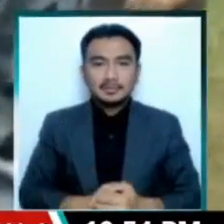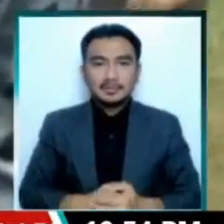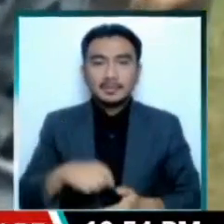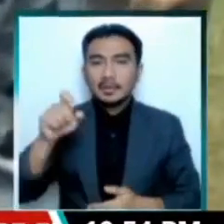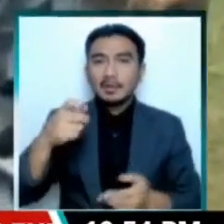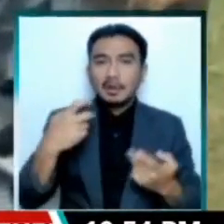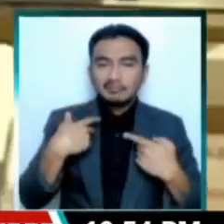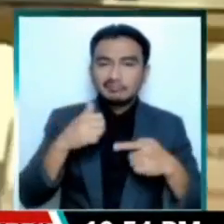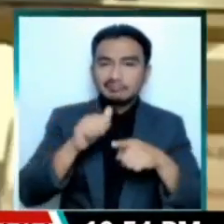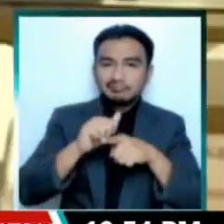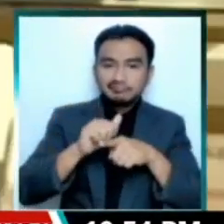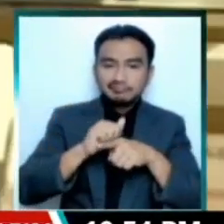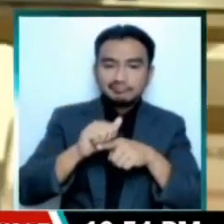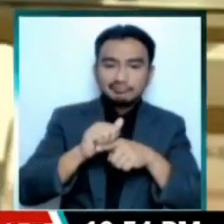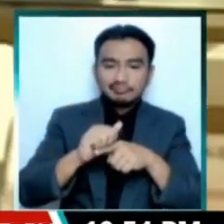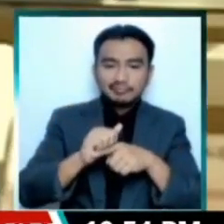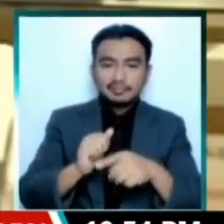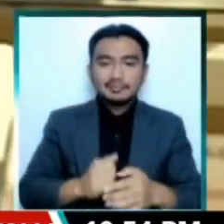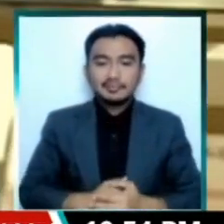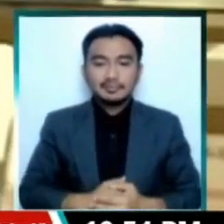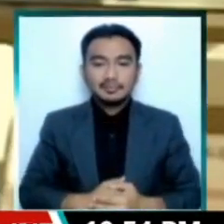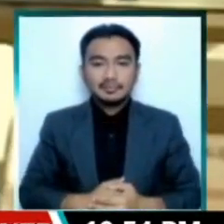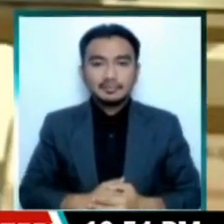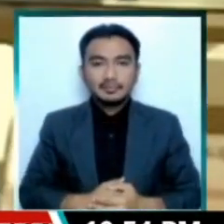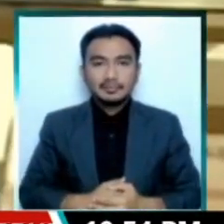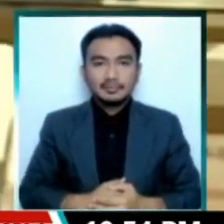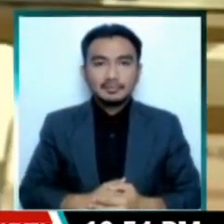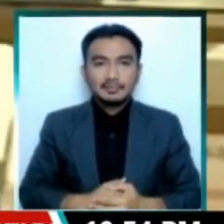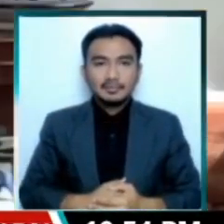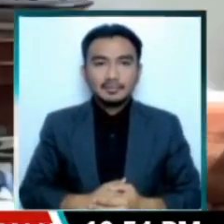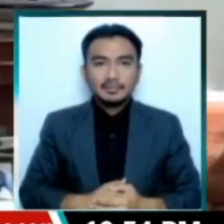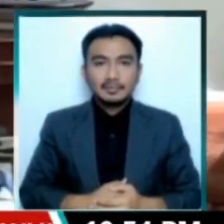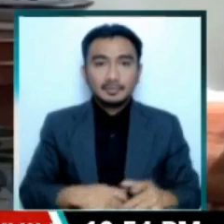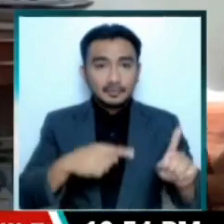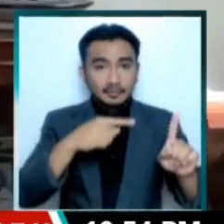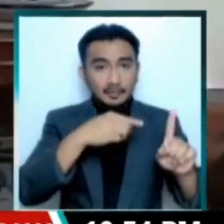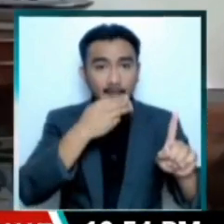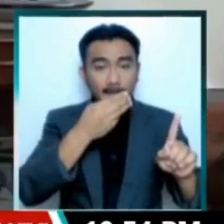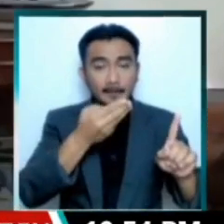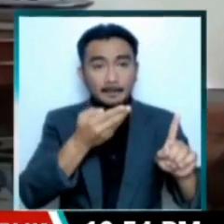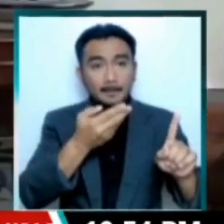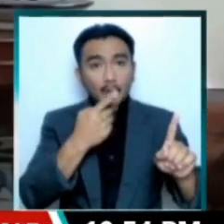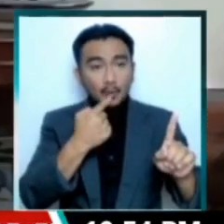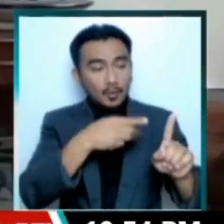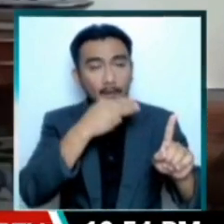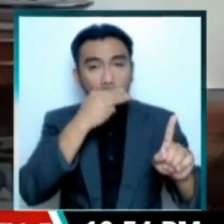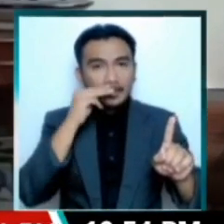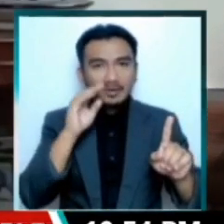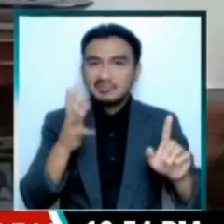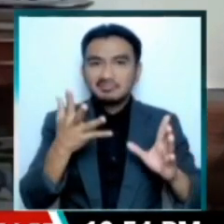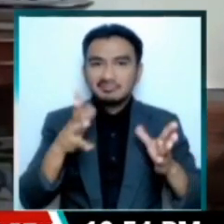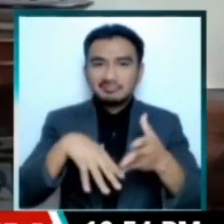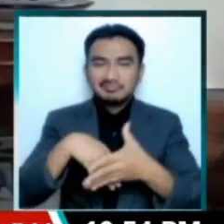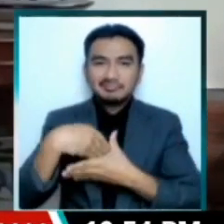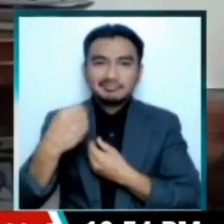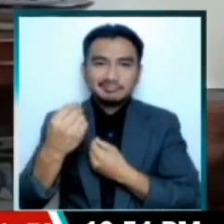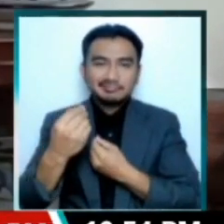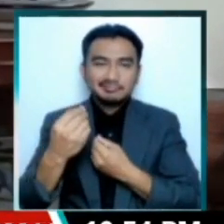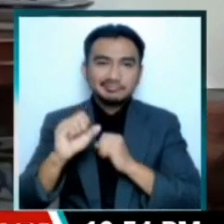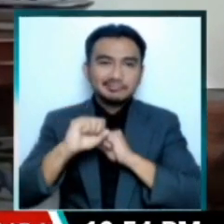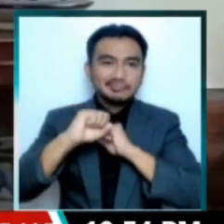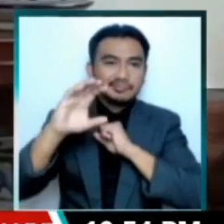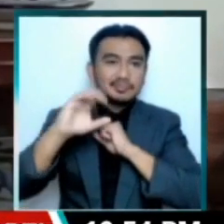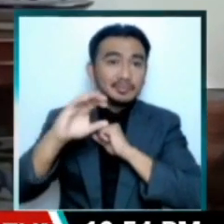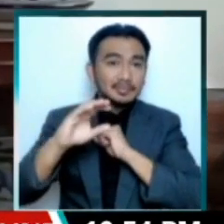Walang public activity ngayong araw si presidential candidate Manny Pacquiao, habang inihayag naman ang kanyang running mate na si Representative Lito